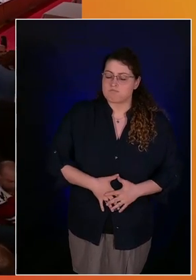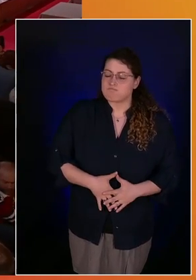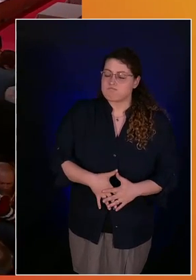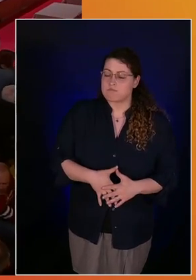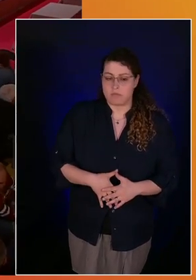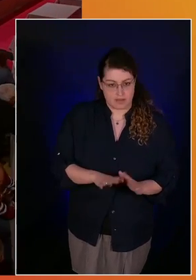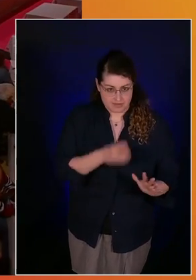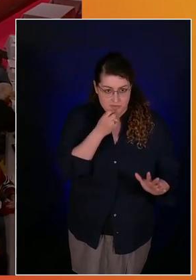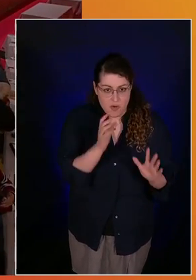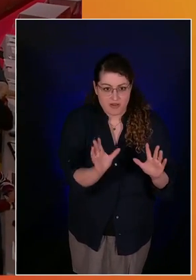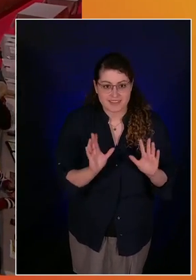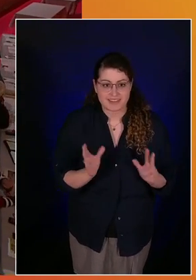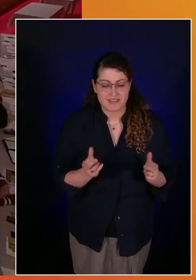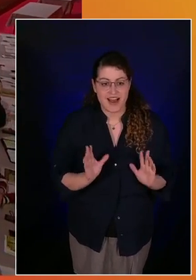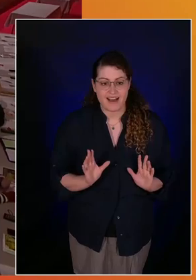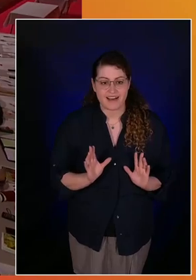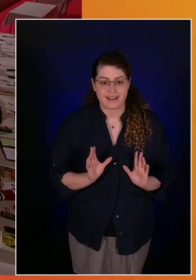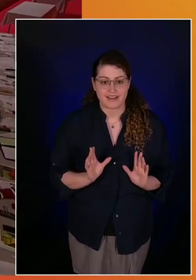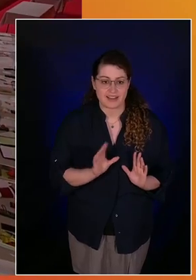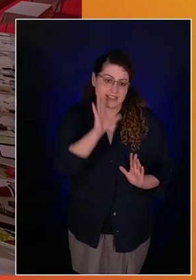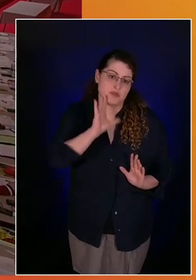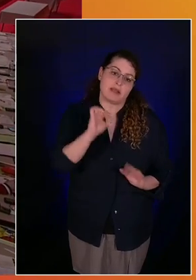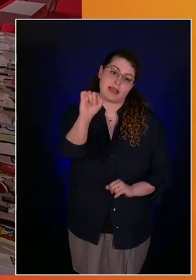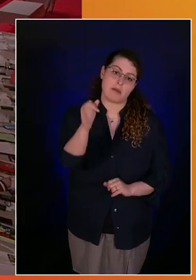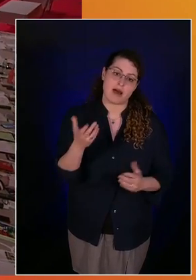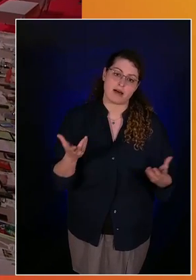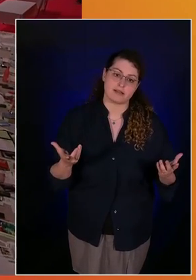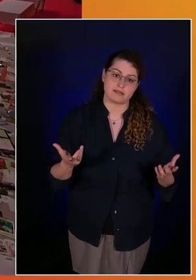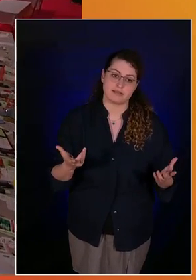voilà s'il vous plaît s'il vous plaît les